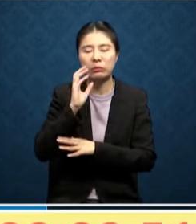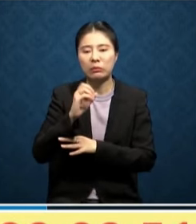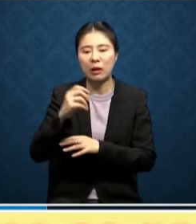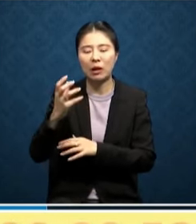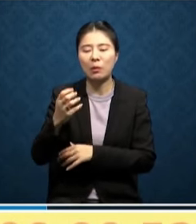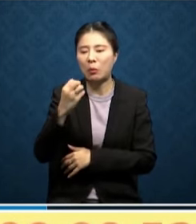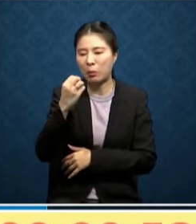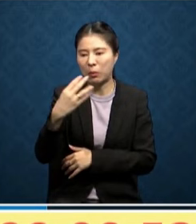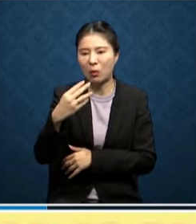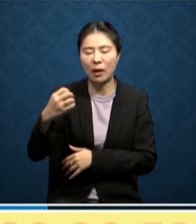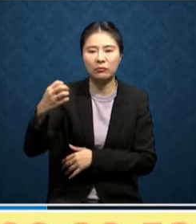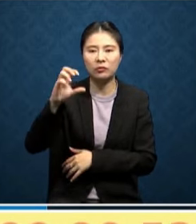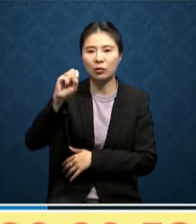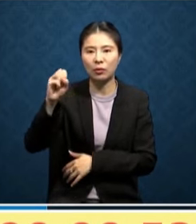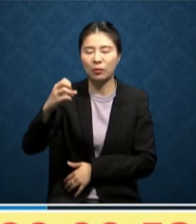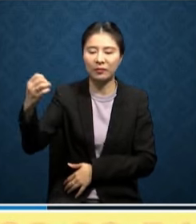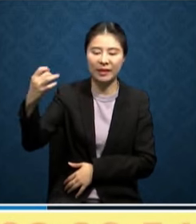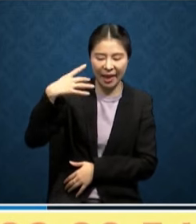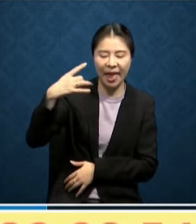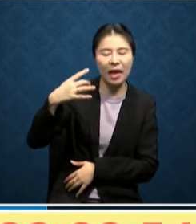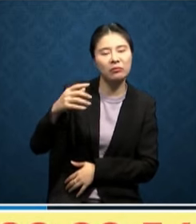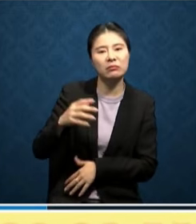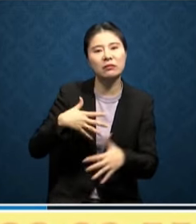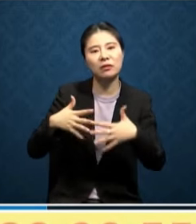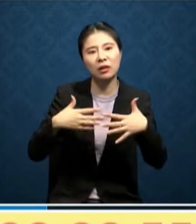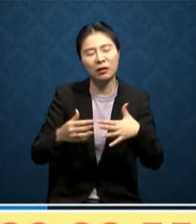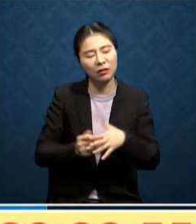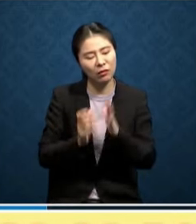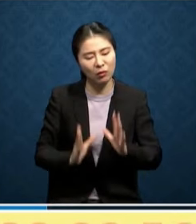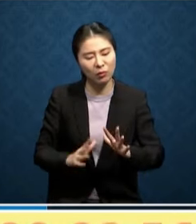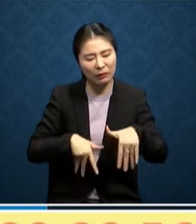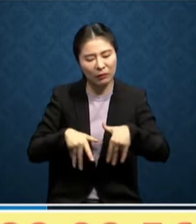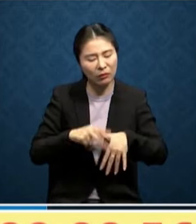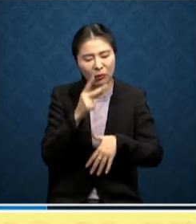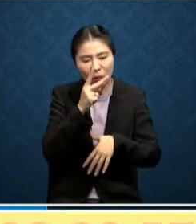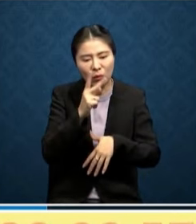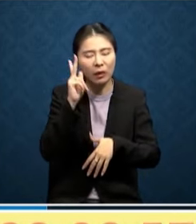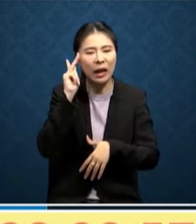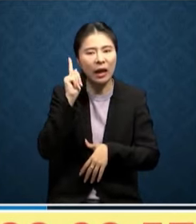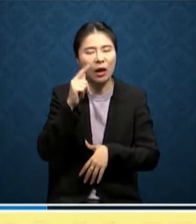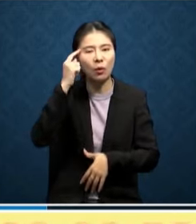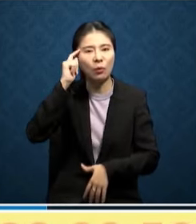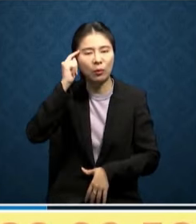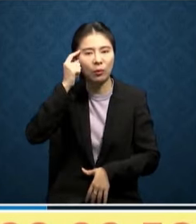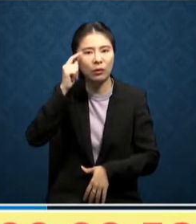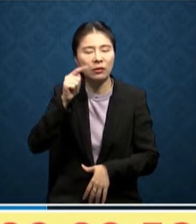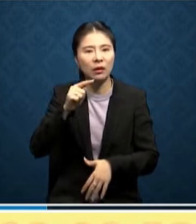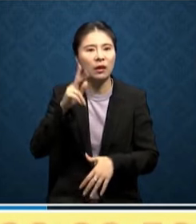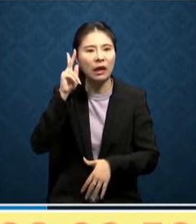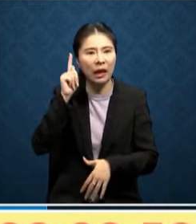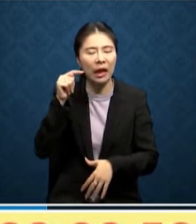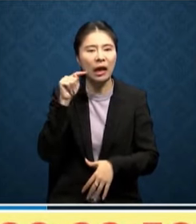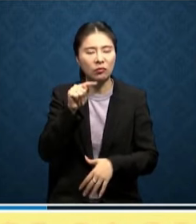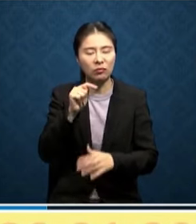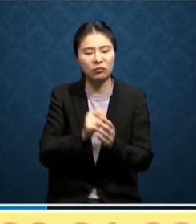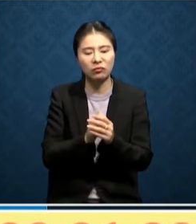เชื่อถือของสื่อมวลชนด้วยซ้ำไปเพราะว่าประชาชนที่เฝ้าดูประชาชนที่ติดตามอ่านข่าวสารของสื่อมวลชนเนี่ยก็ไม่รู้ว่าข่าวที่ออกมาเนี่ย